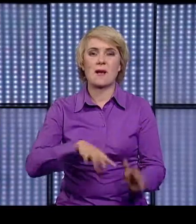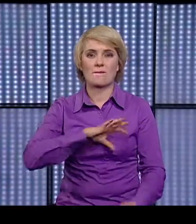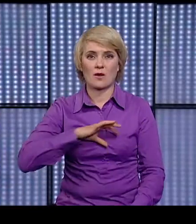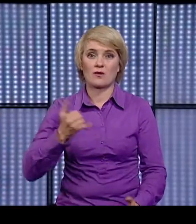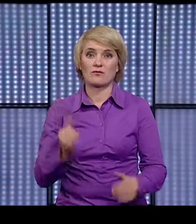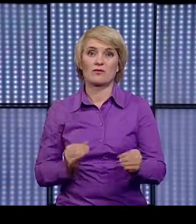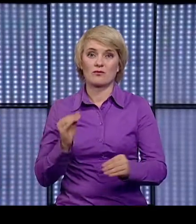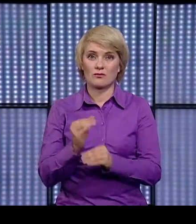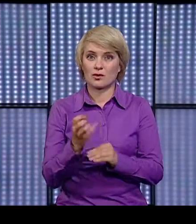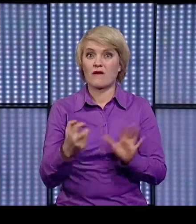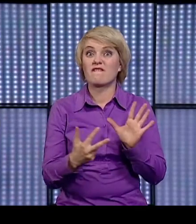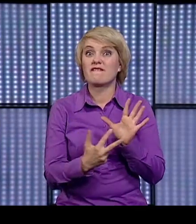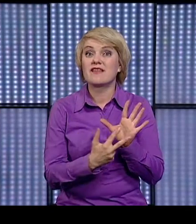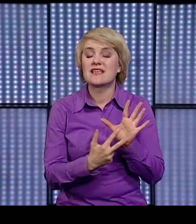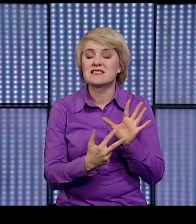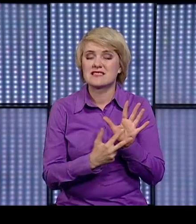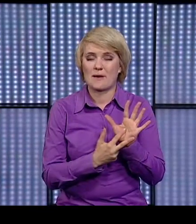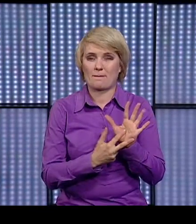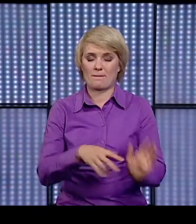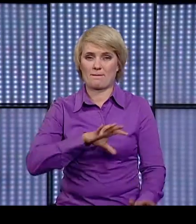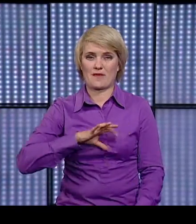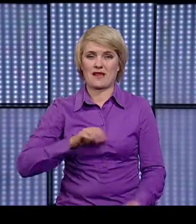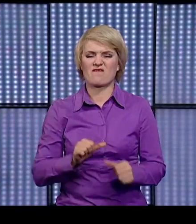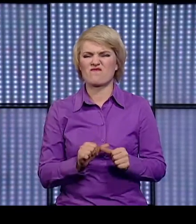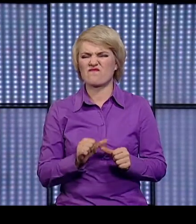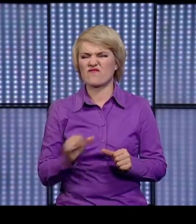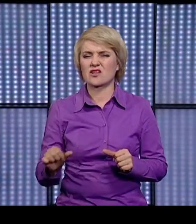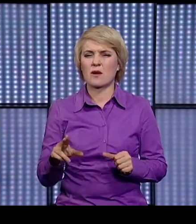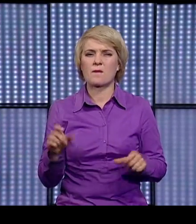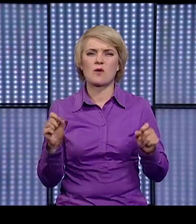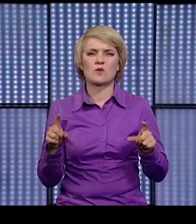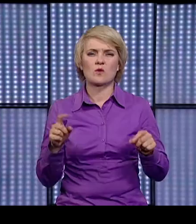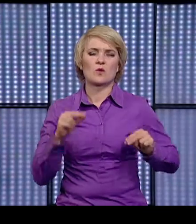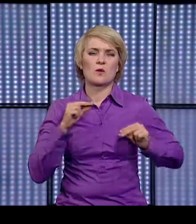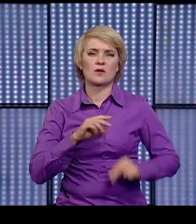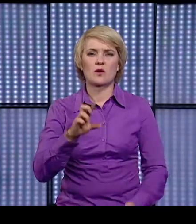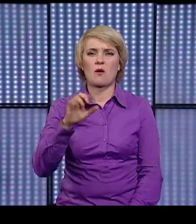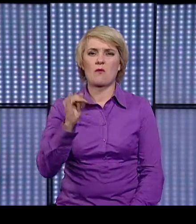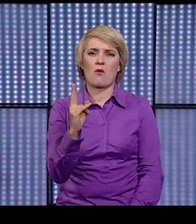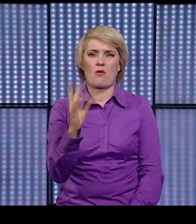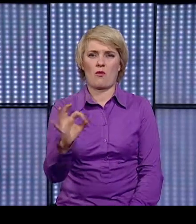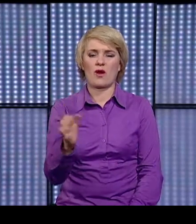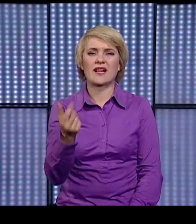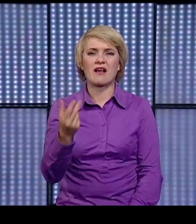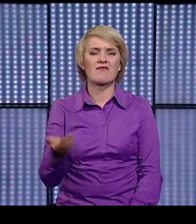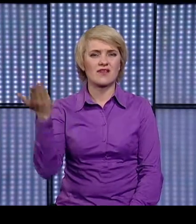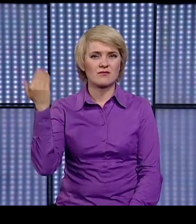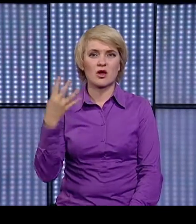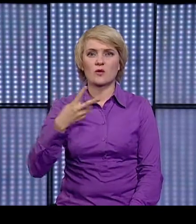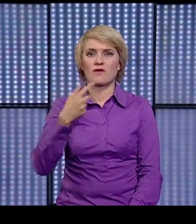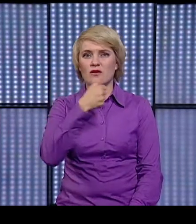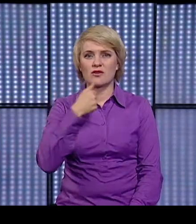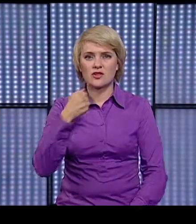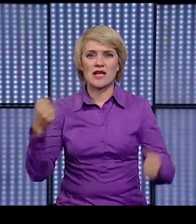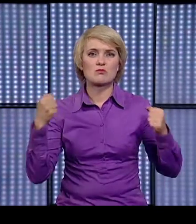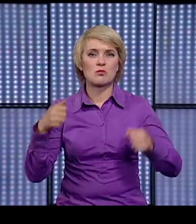ще 8 медалей. Виключно по золоту працює у Ріо Геннадій Бойко. Кількома днями раніше 42-річний